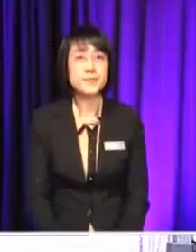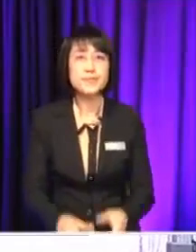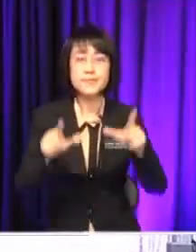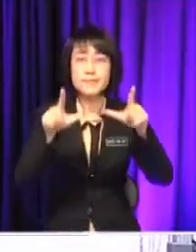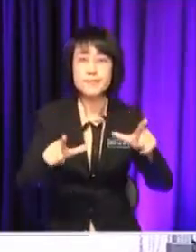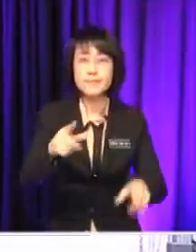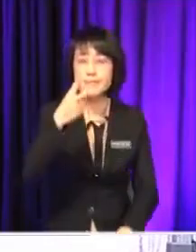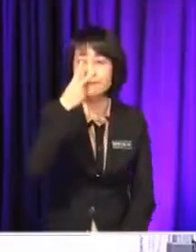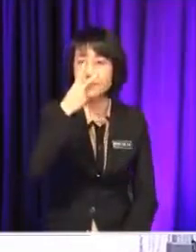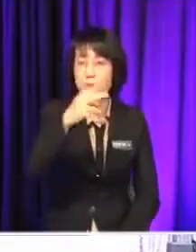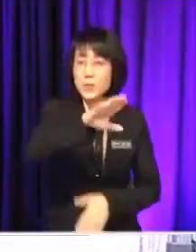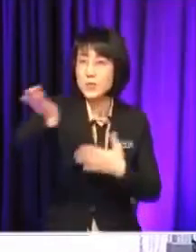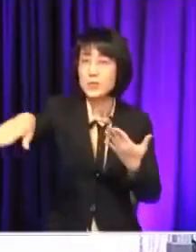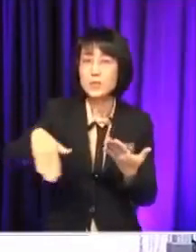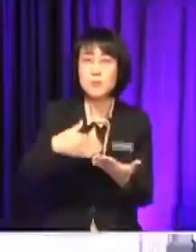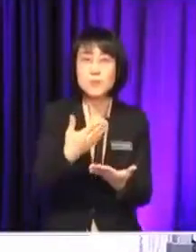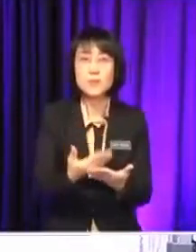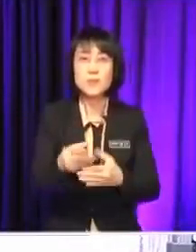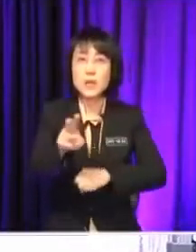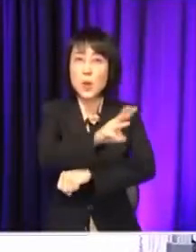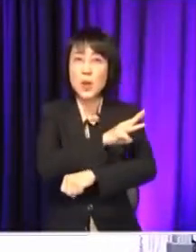lihat keseluruhan keseluruhan